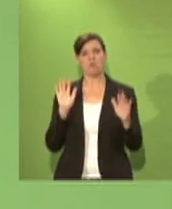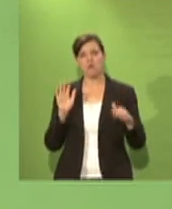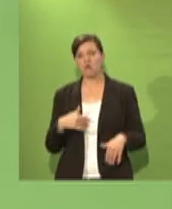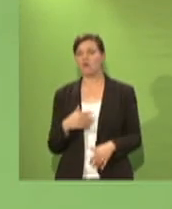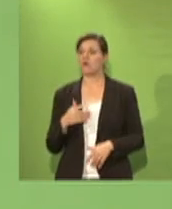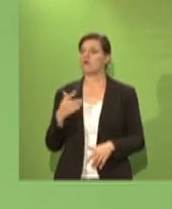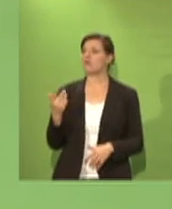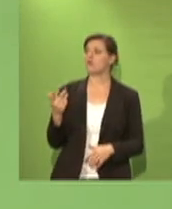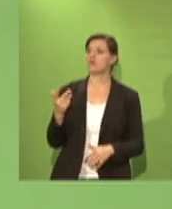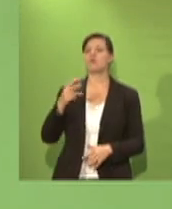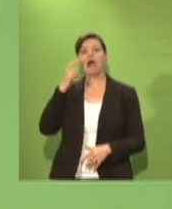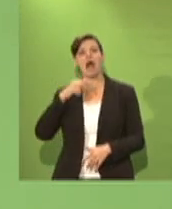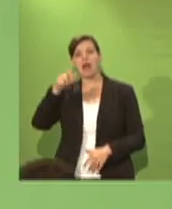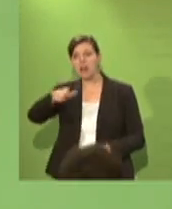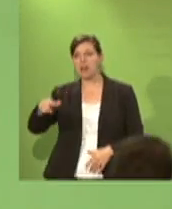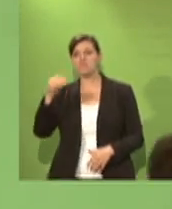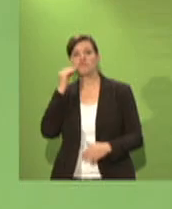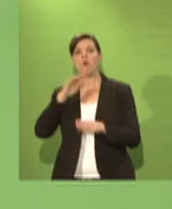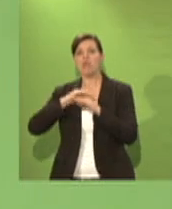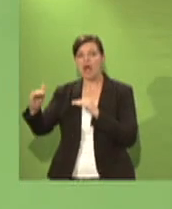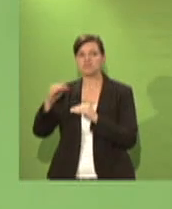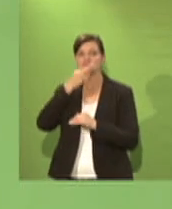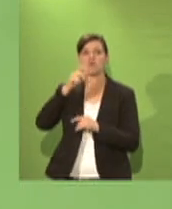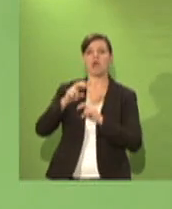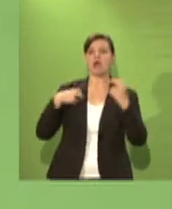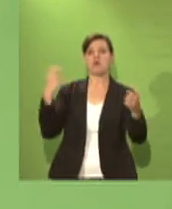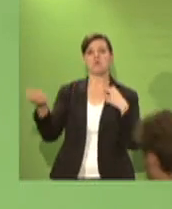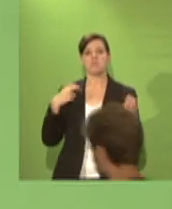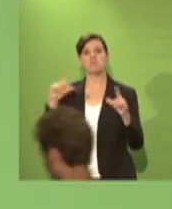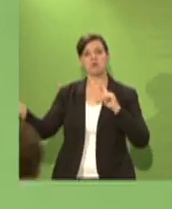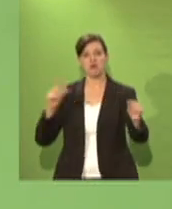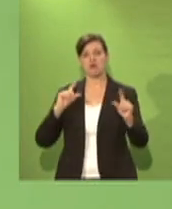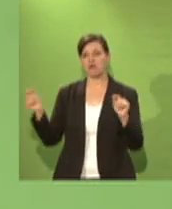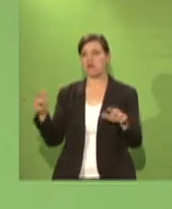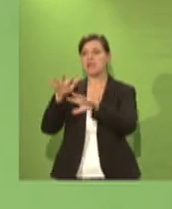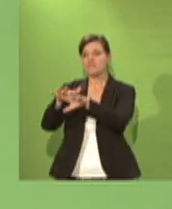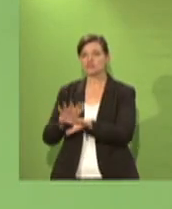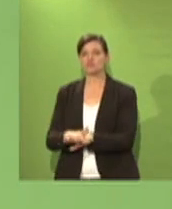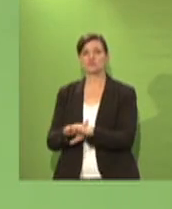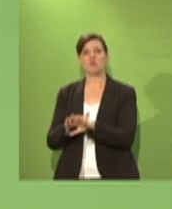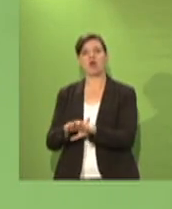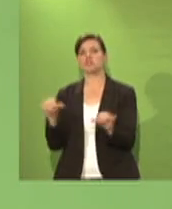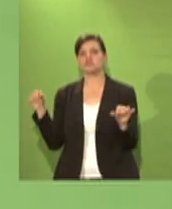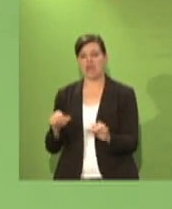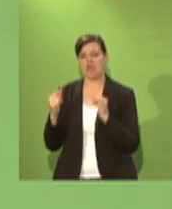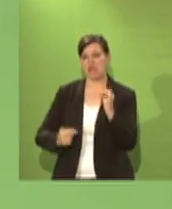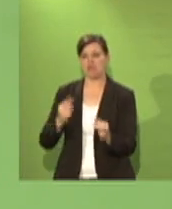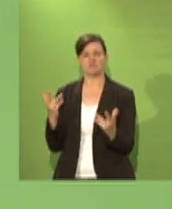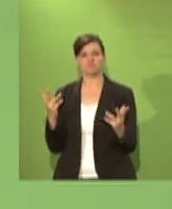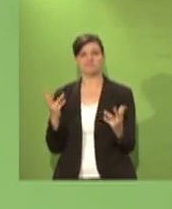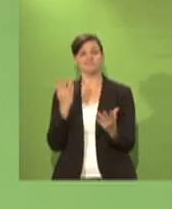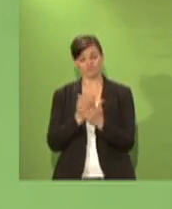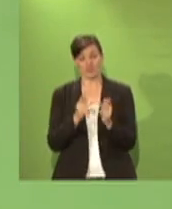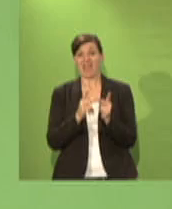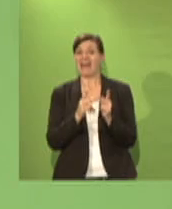älteren Menschen im ländlichen Raum. Junge wandern immer mehr ab. Wir haben eine schlechte Auslastung der Infrastrukturen. Da haben wir hier einige Konzepte im Antrag